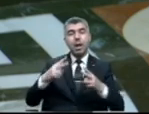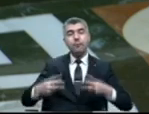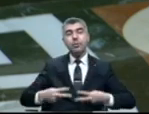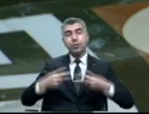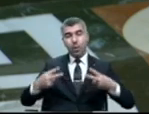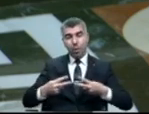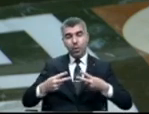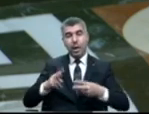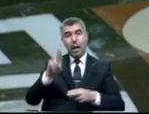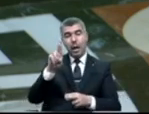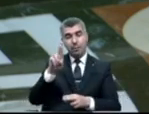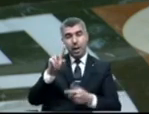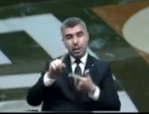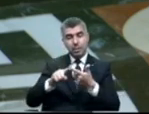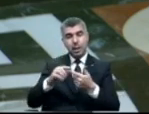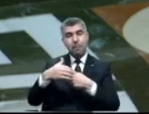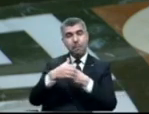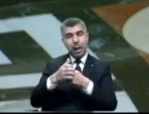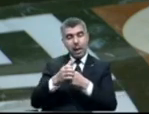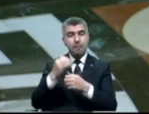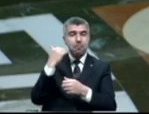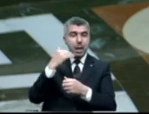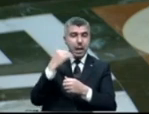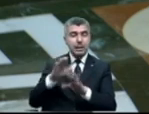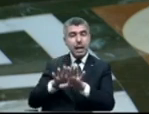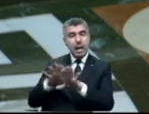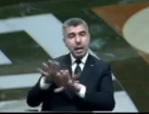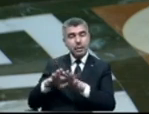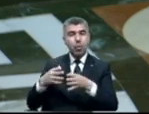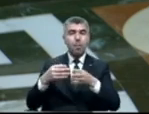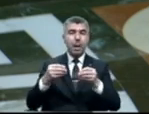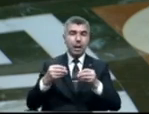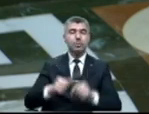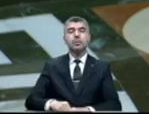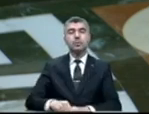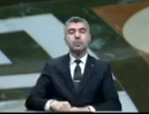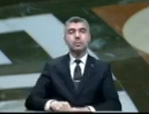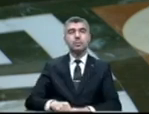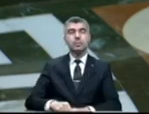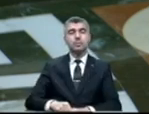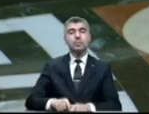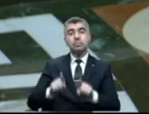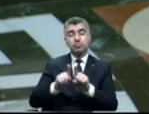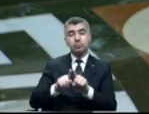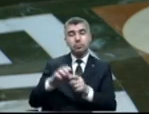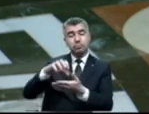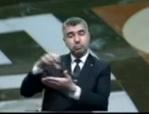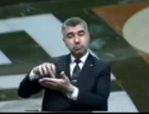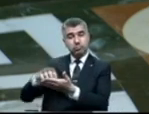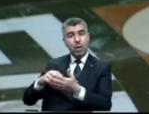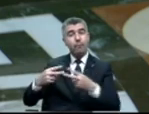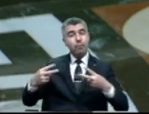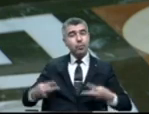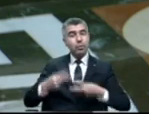الأسواق اللي هي الرباط وبركان ومكناس وأكادير ومراكش حيث تتميز هاد